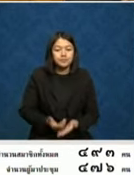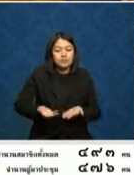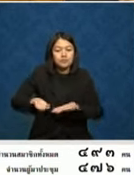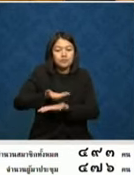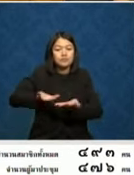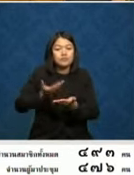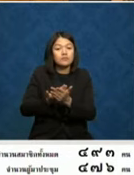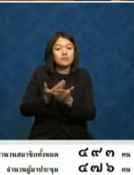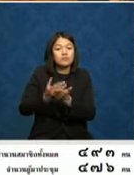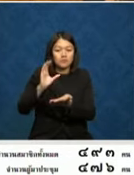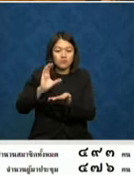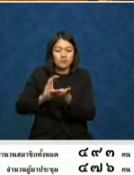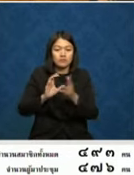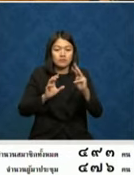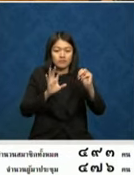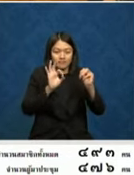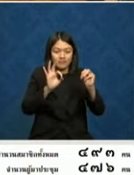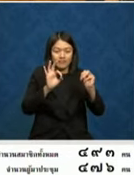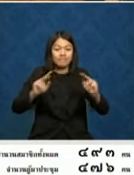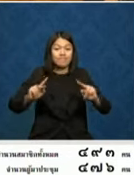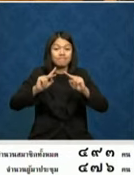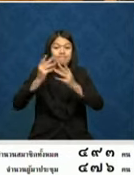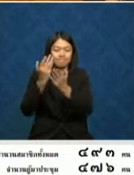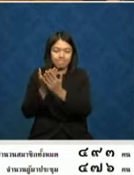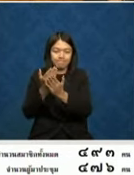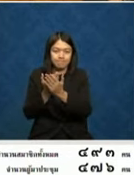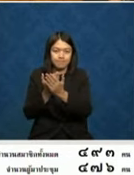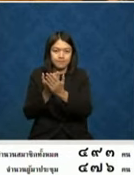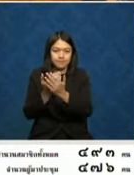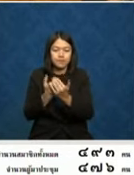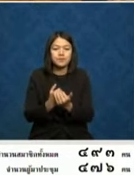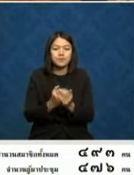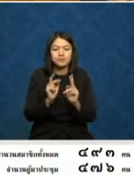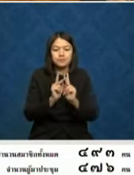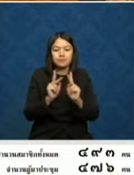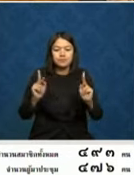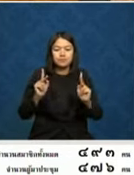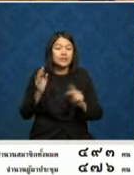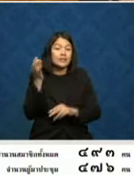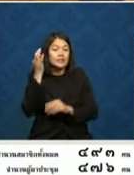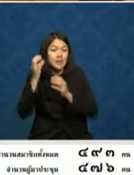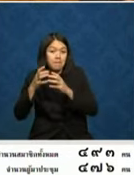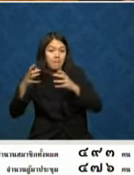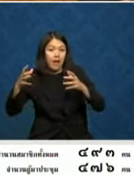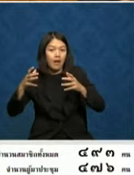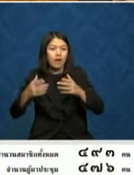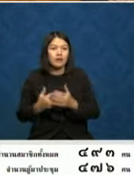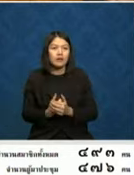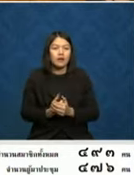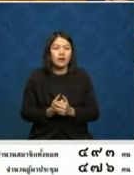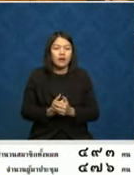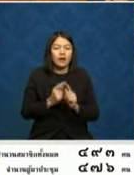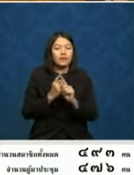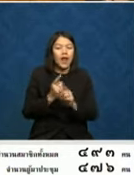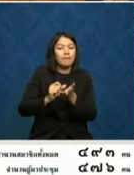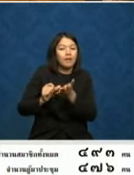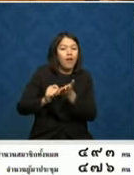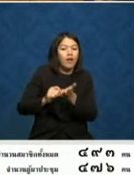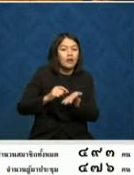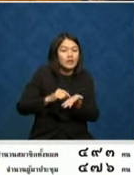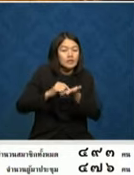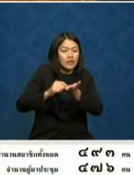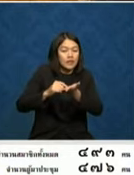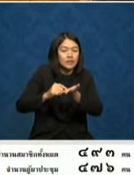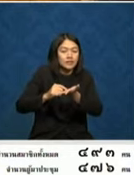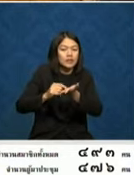างบประมาณของมาตรา9กระทรวงการคลังนั้นต้องเรียนว่าทางกรรมาธิการเสียงข้างมากขอยืนตามการปรับแก้ที่ได้นำเสนอต่อส